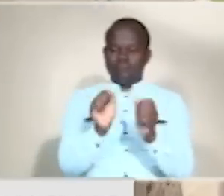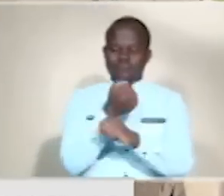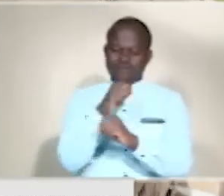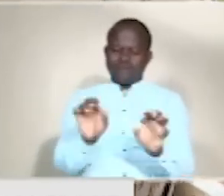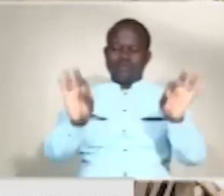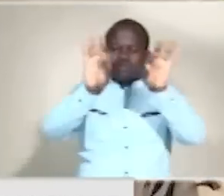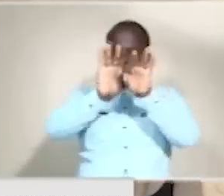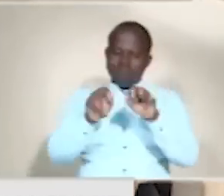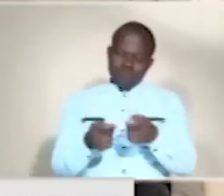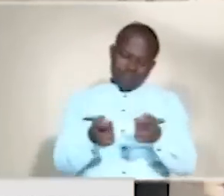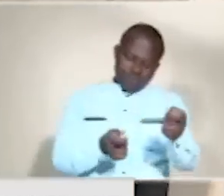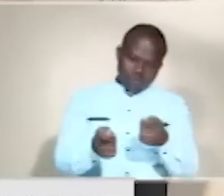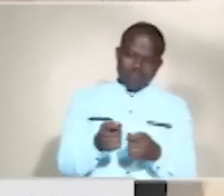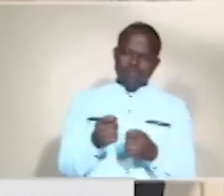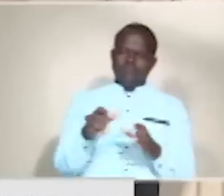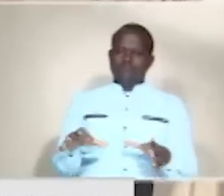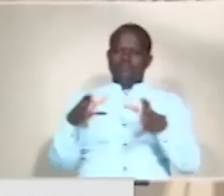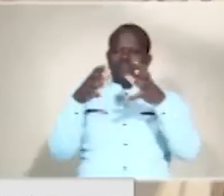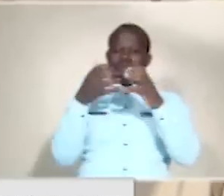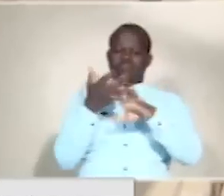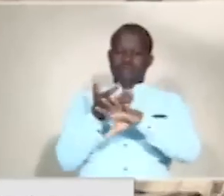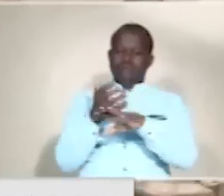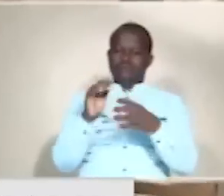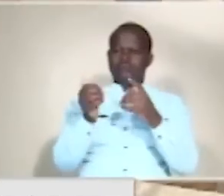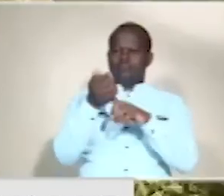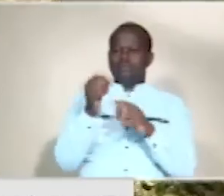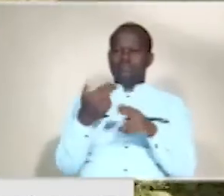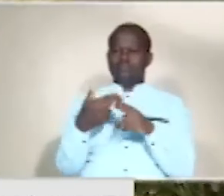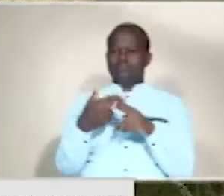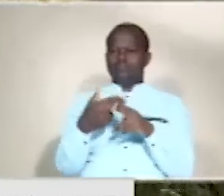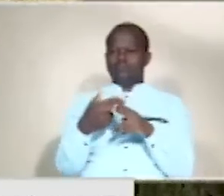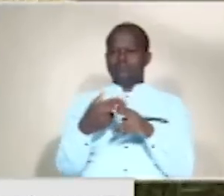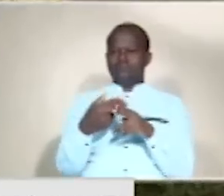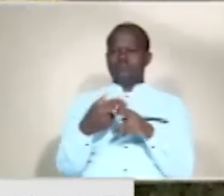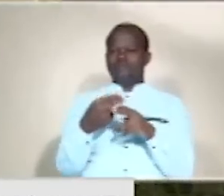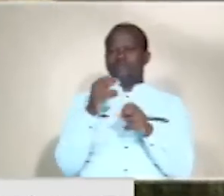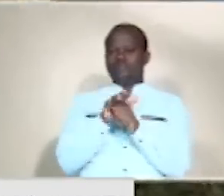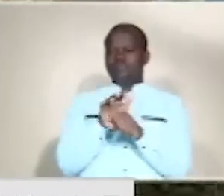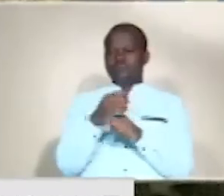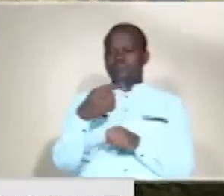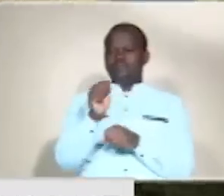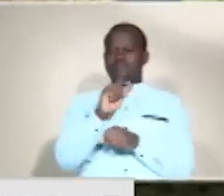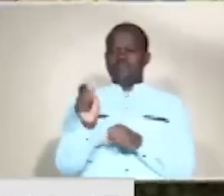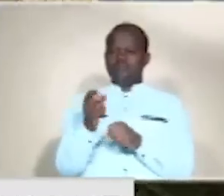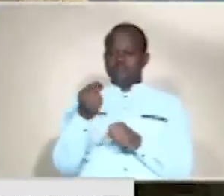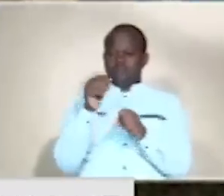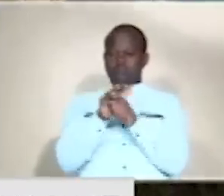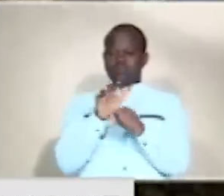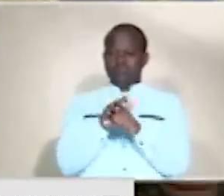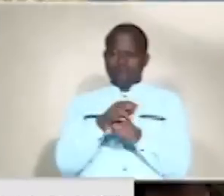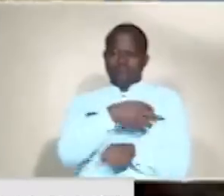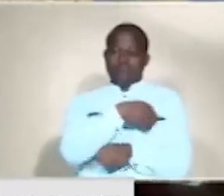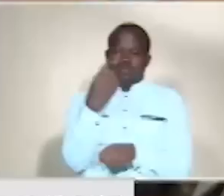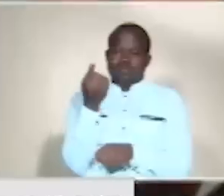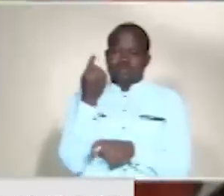igiciro cy'ibicanwa. Umufuka w'amakara hamwe haraho umaze kugera ku bihumbi bibarirwa muri mirongo. Gaze nazo ziracyari mu basirimu